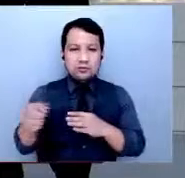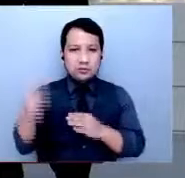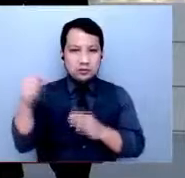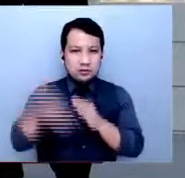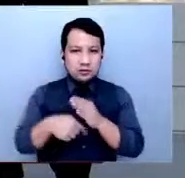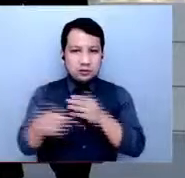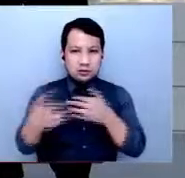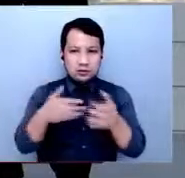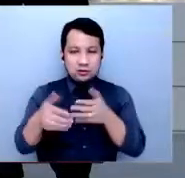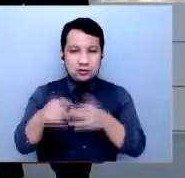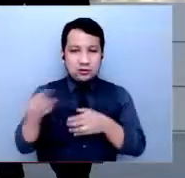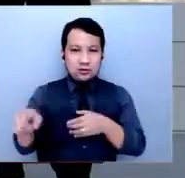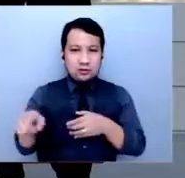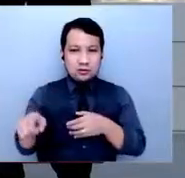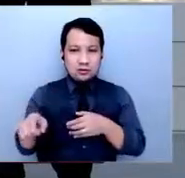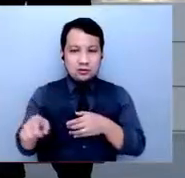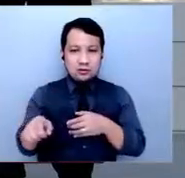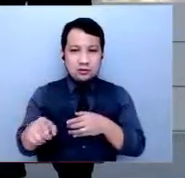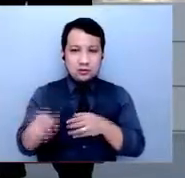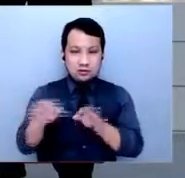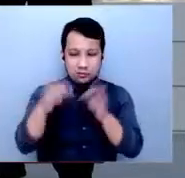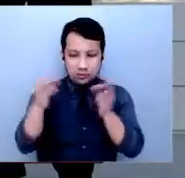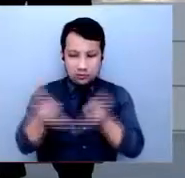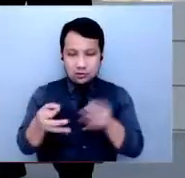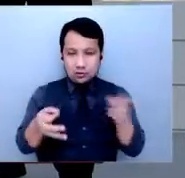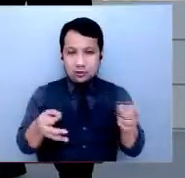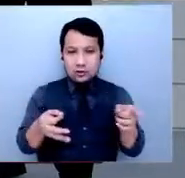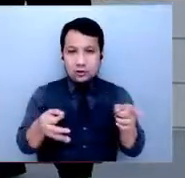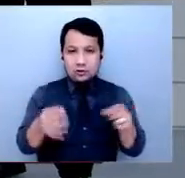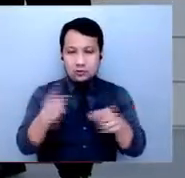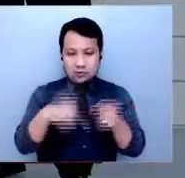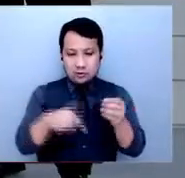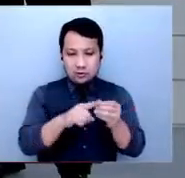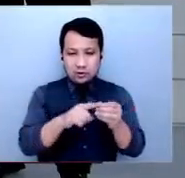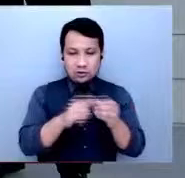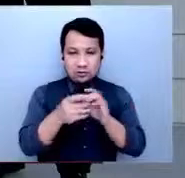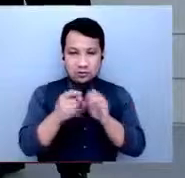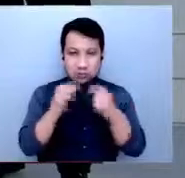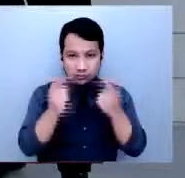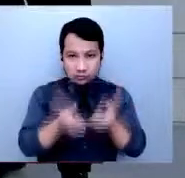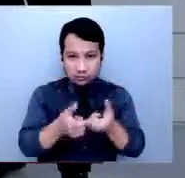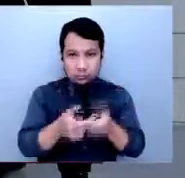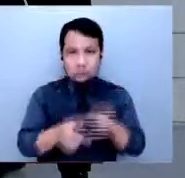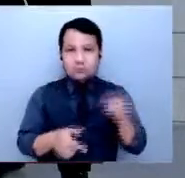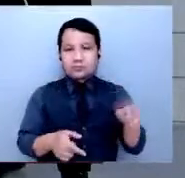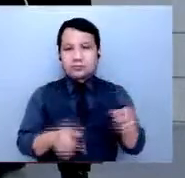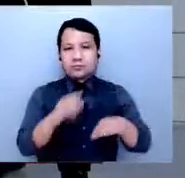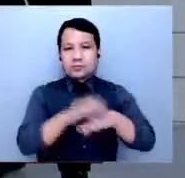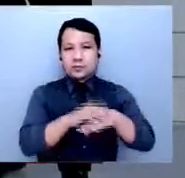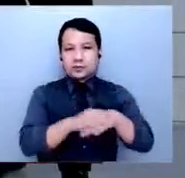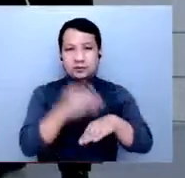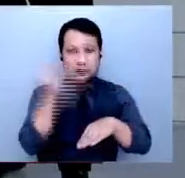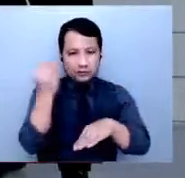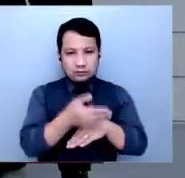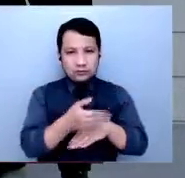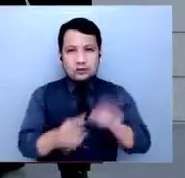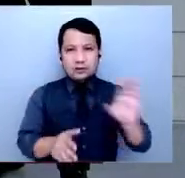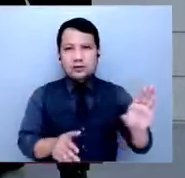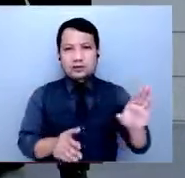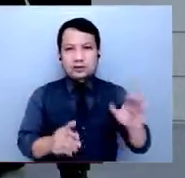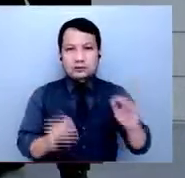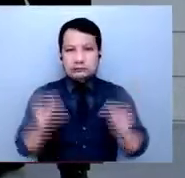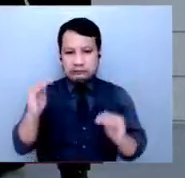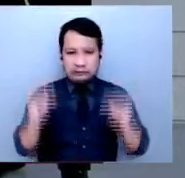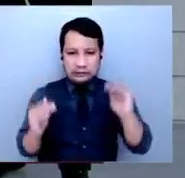sa pagitan ng mga mangpamilya at pati mga magkaalyado. Dati nang usap-usapan ng init-lamig na relasyon ng